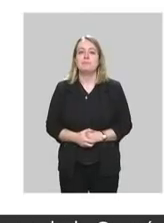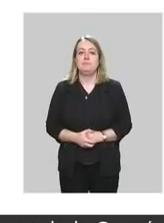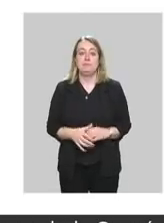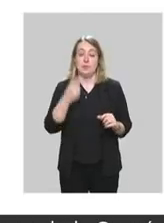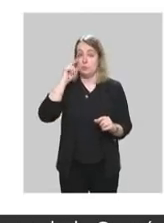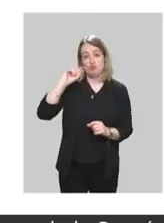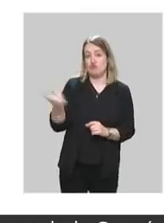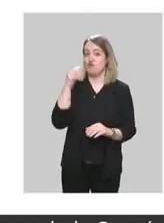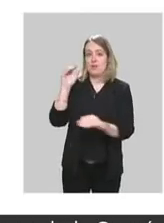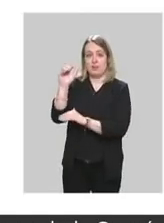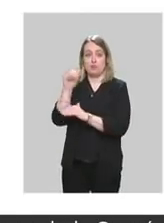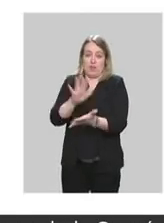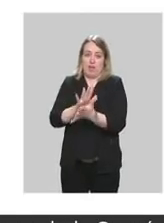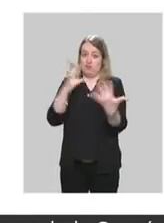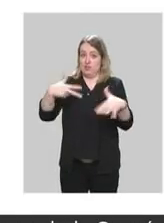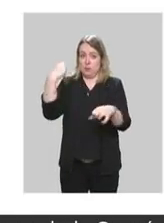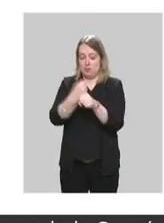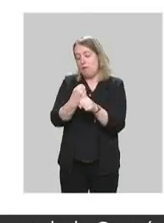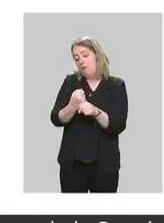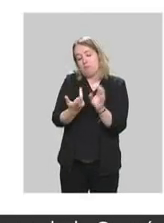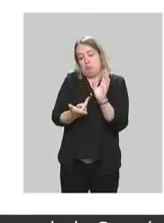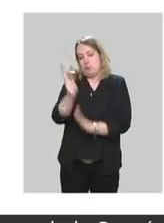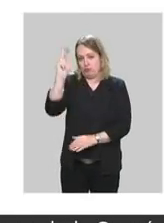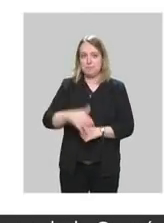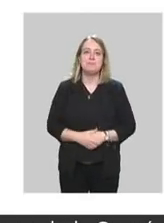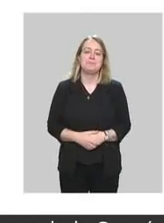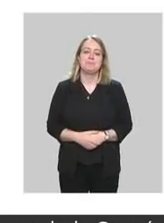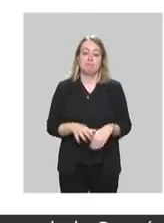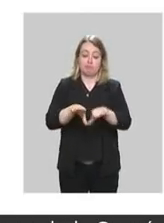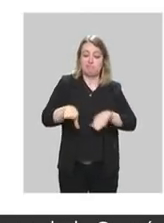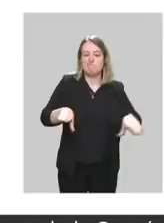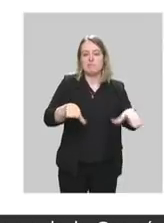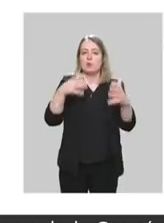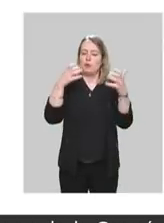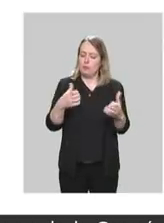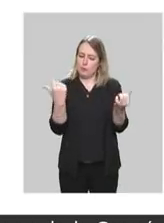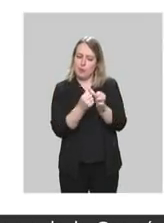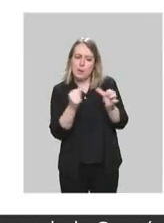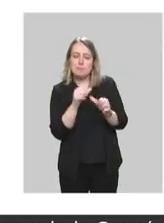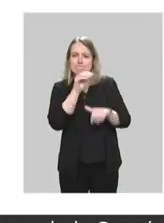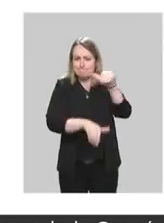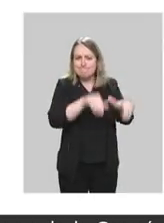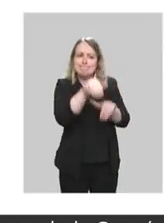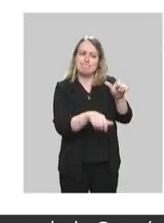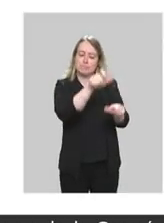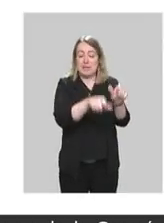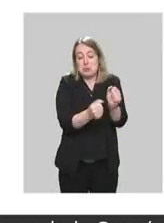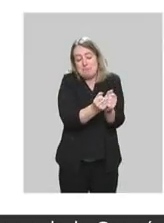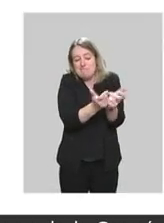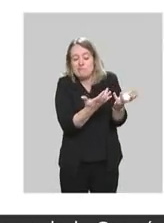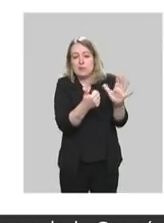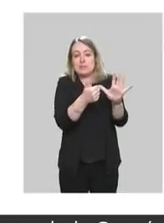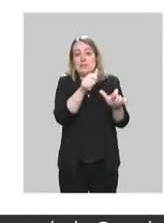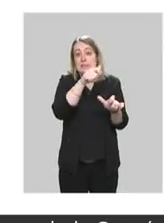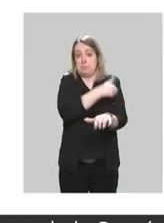à tous les adultes âgés de 18 ans et plus. En parallèle, nous voulons continuer d'aller chercher, d'aller vraiment mobiliser les quelques 6 millions d'entre